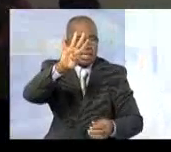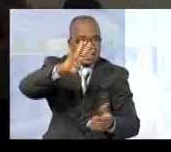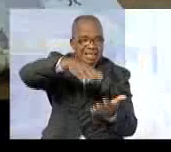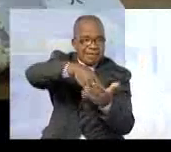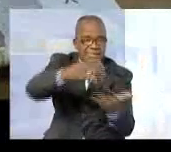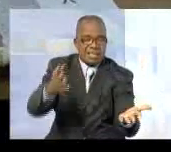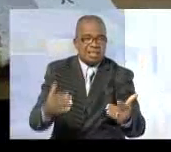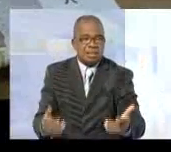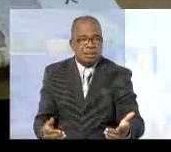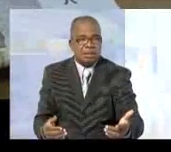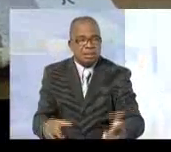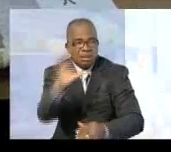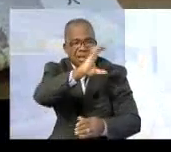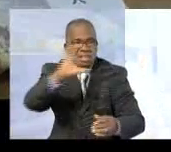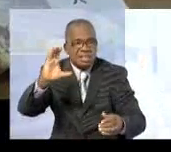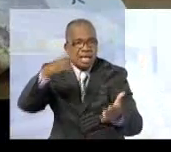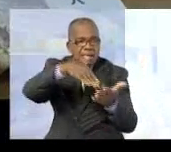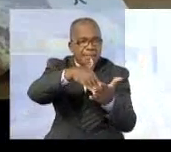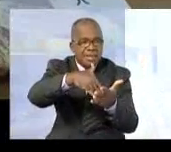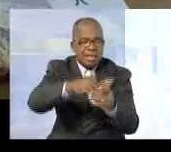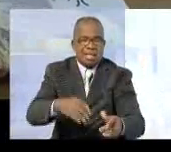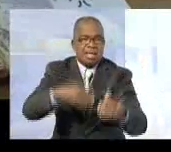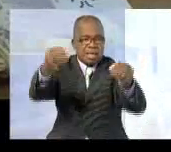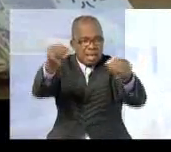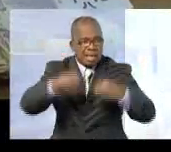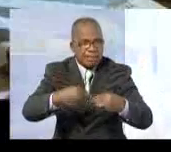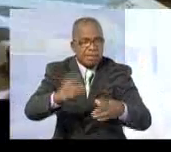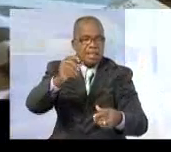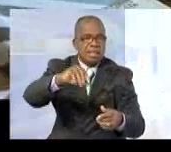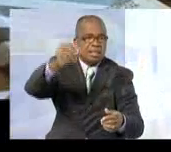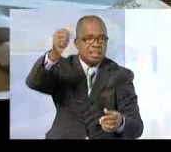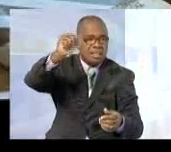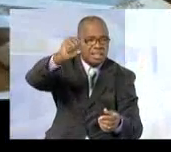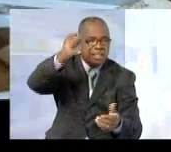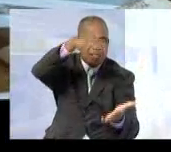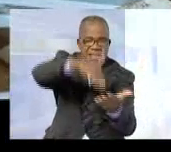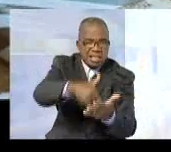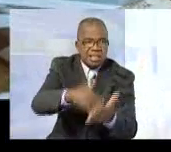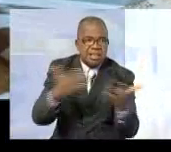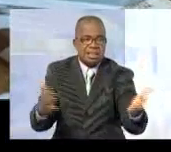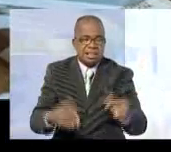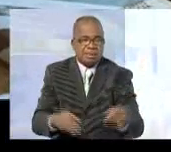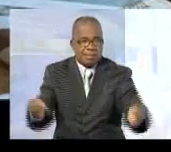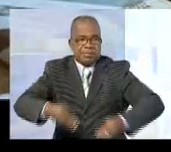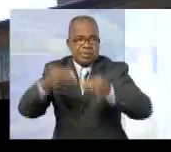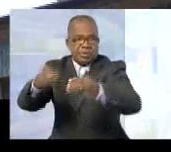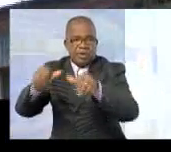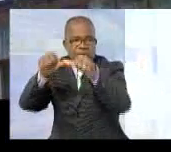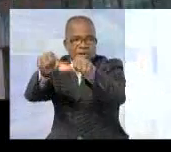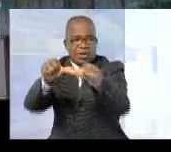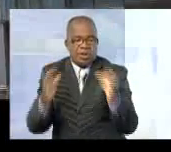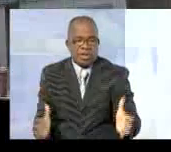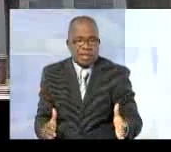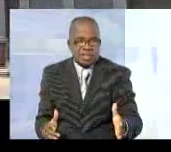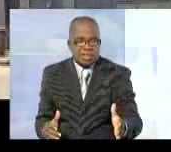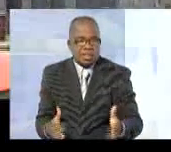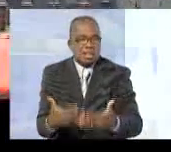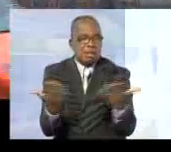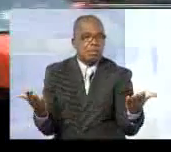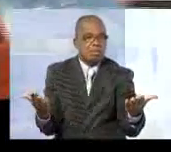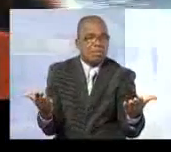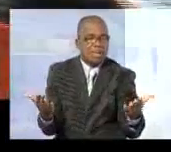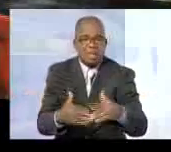somme de 100 000 francs CFA, ils vous prennent 10 000 francs CFA. Une activité illégale. L'opération lancée ce jeudi par les agents de